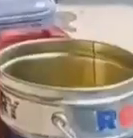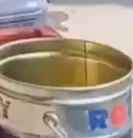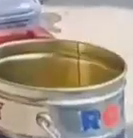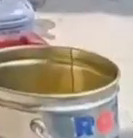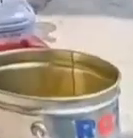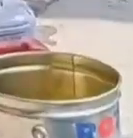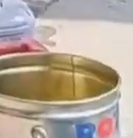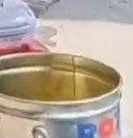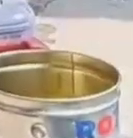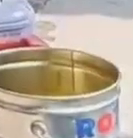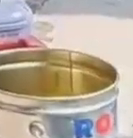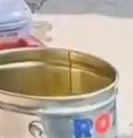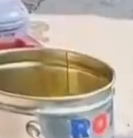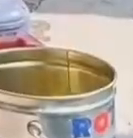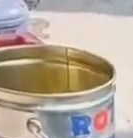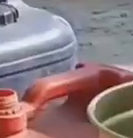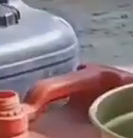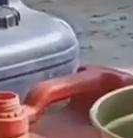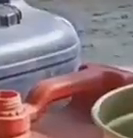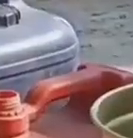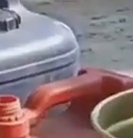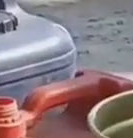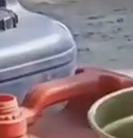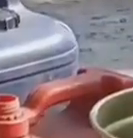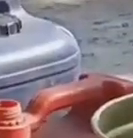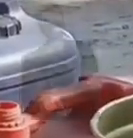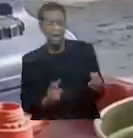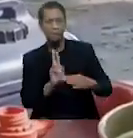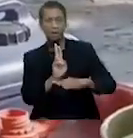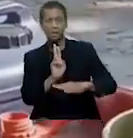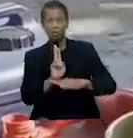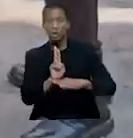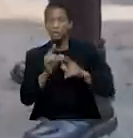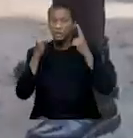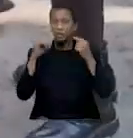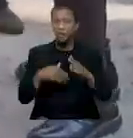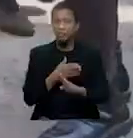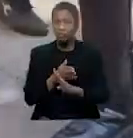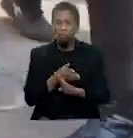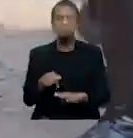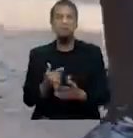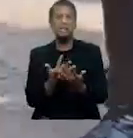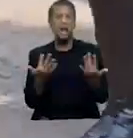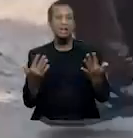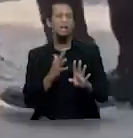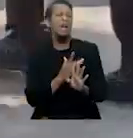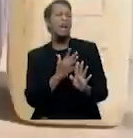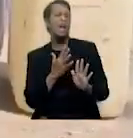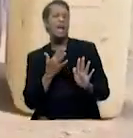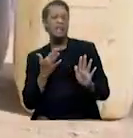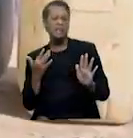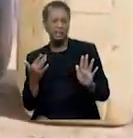Kondisi serupa juga terjadi di Desa Kedung Pengaron, Pasuruan, Jawa Timur. Warga antre mendapatkan air bersih yang dibagikan Polres